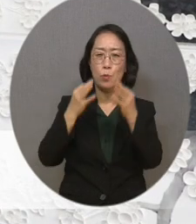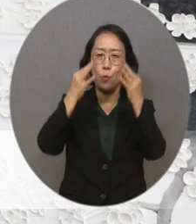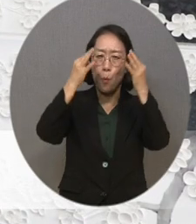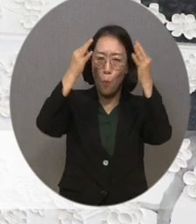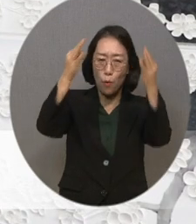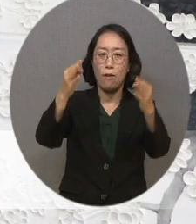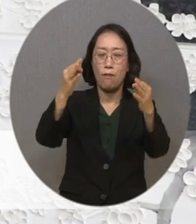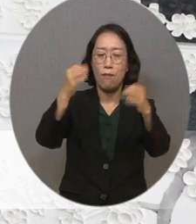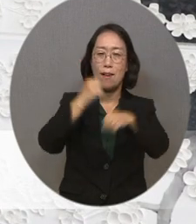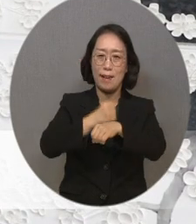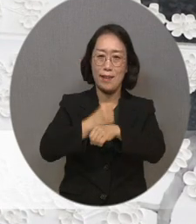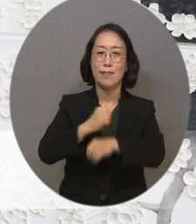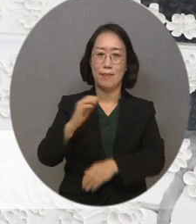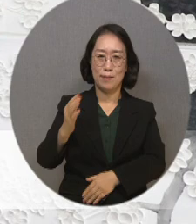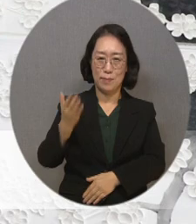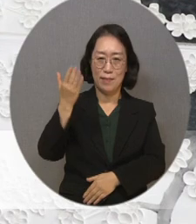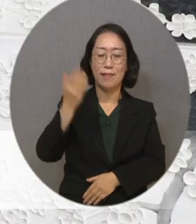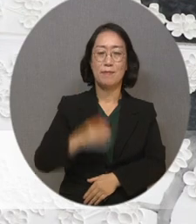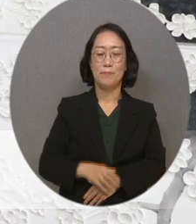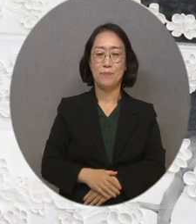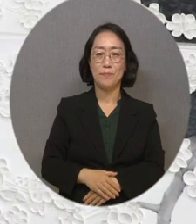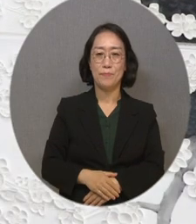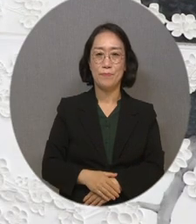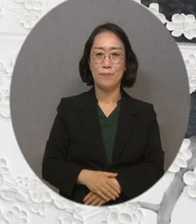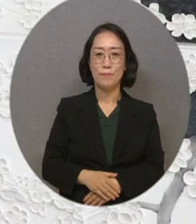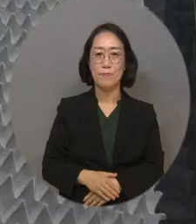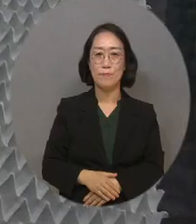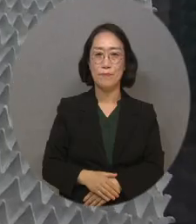좀 오래된 작업 과정을 요하는 작업입니다.